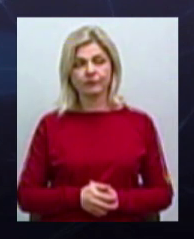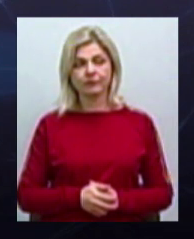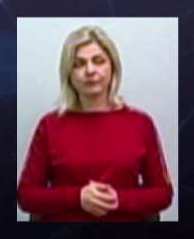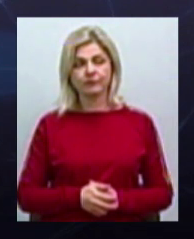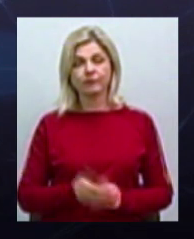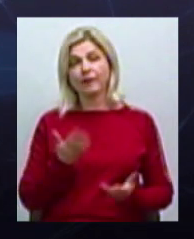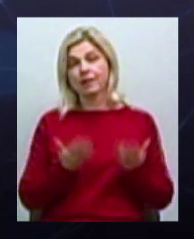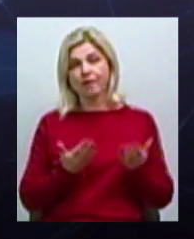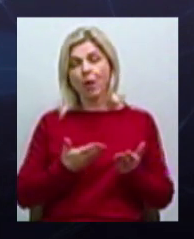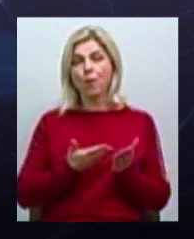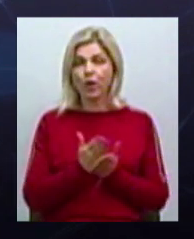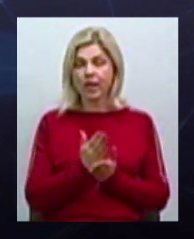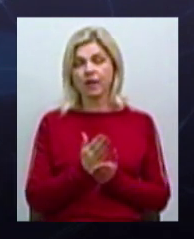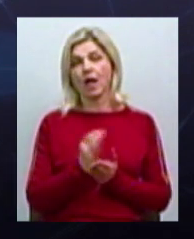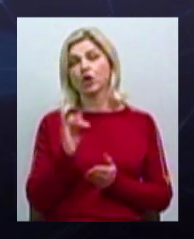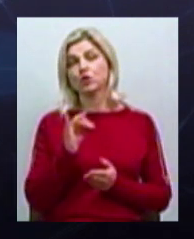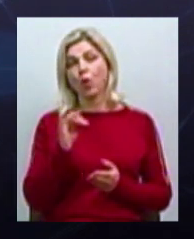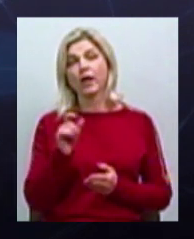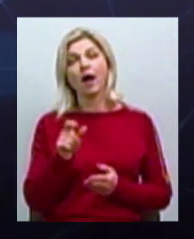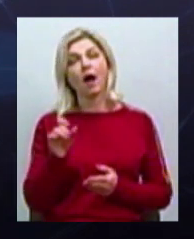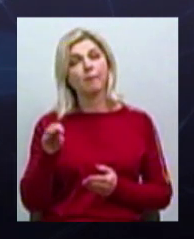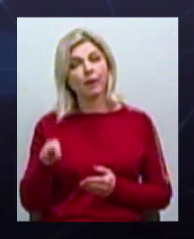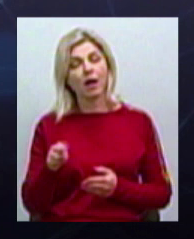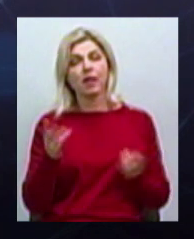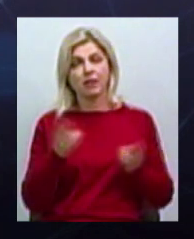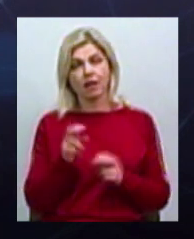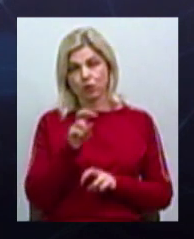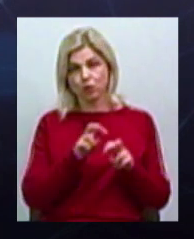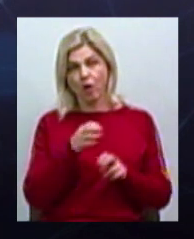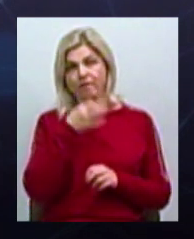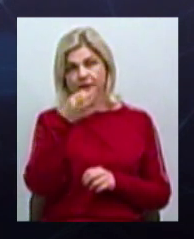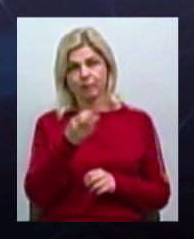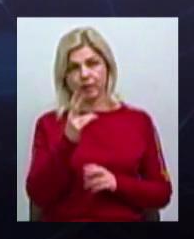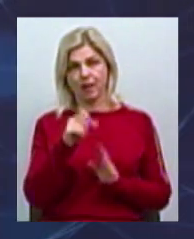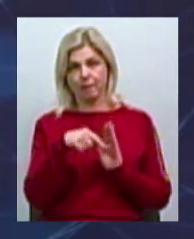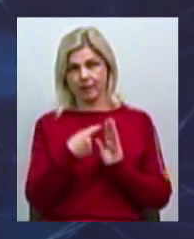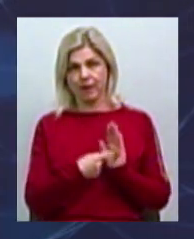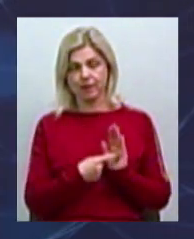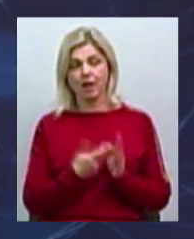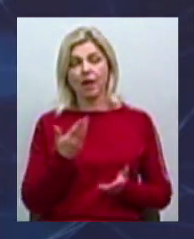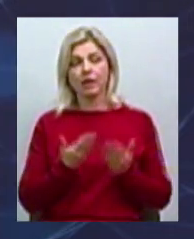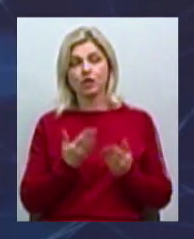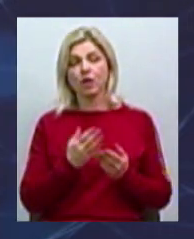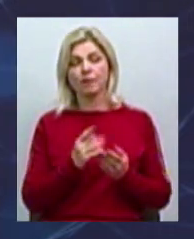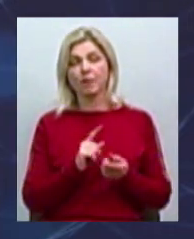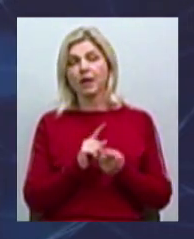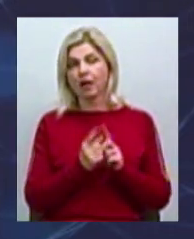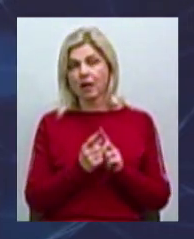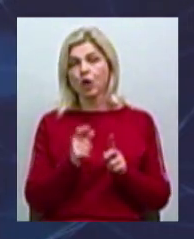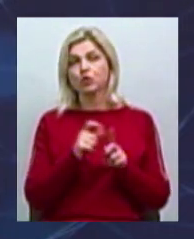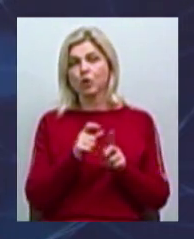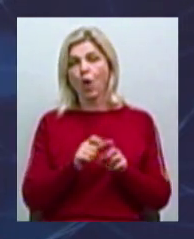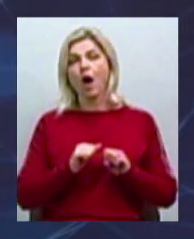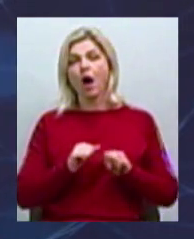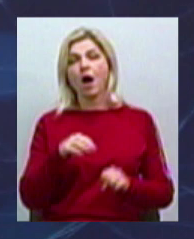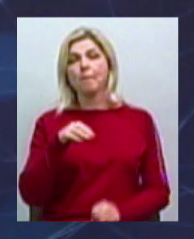політикам, філософам і історикам варто шукати відповідь на питання, да? Тому що якщо перекладати слово «патріот»